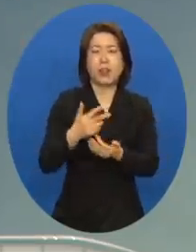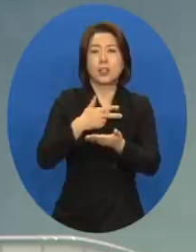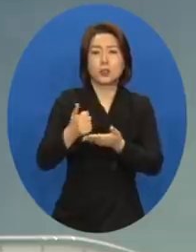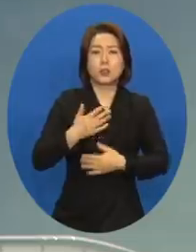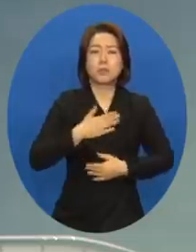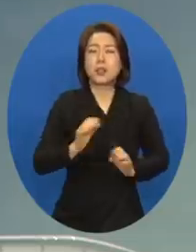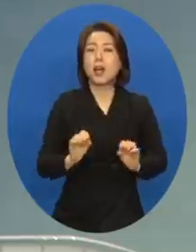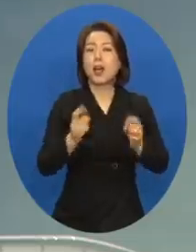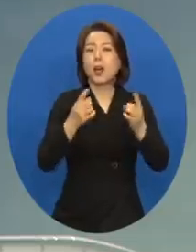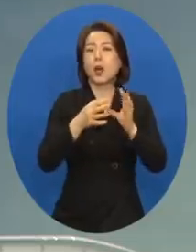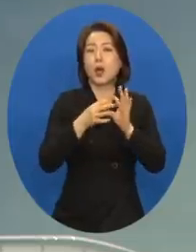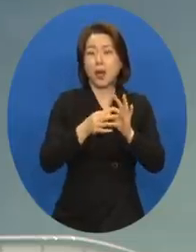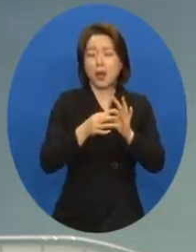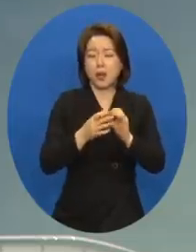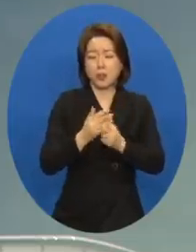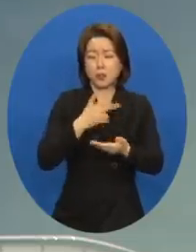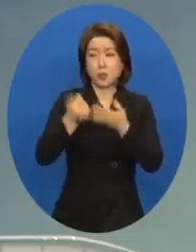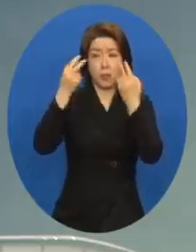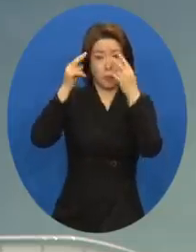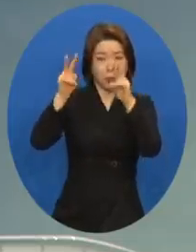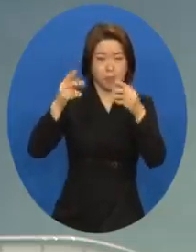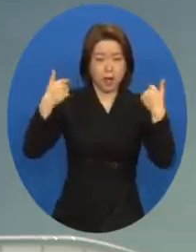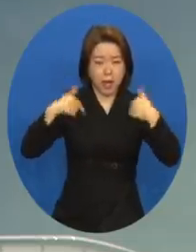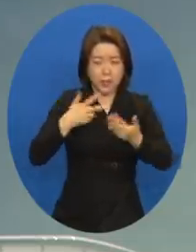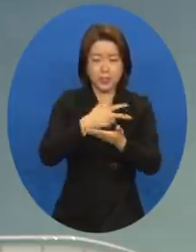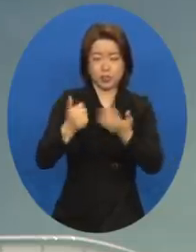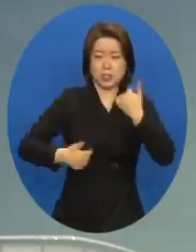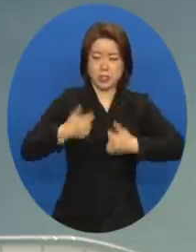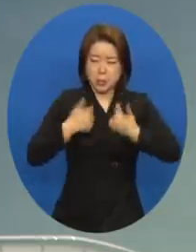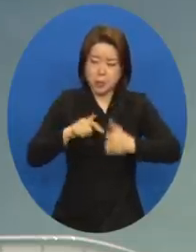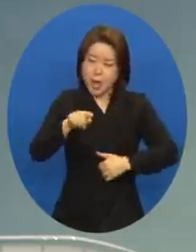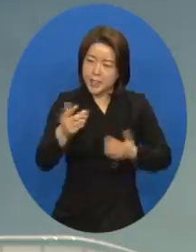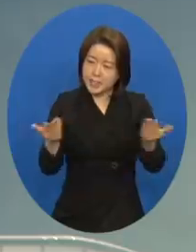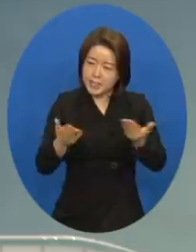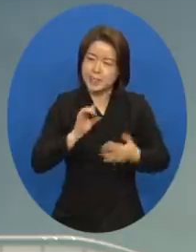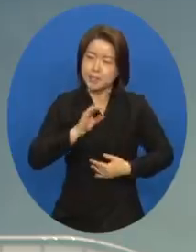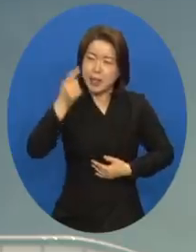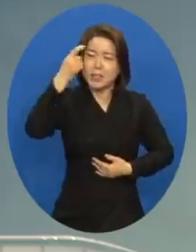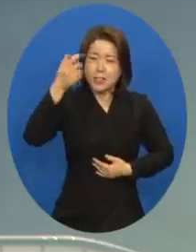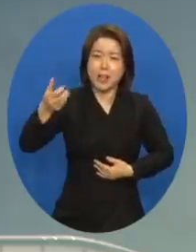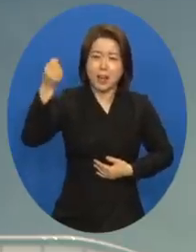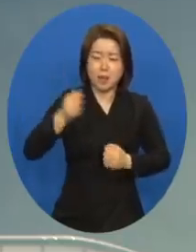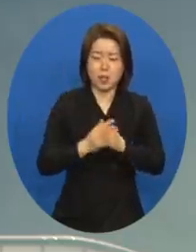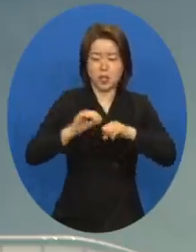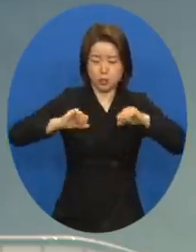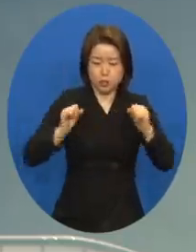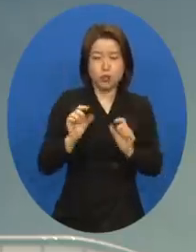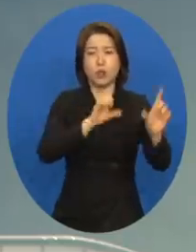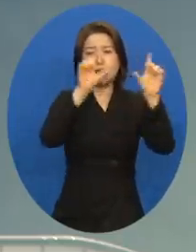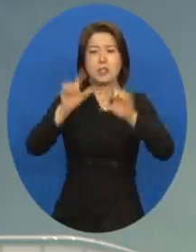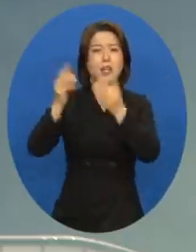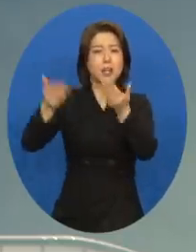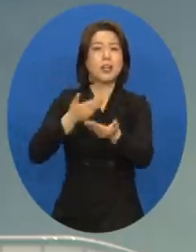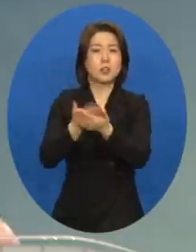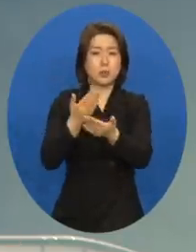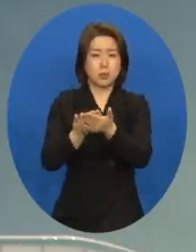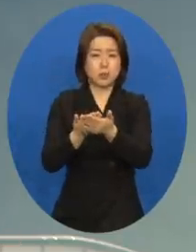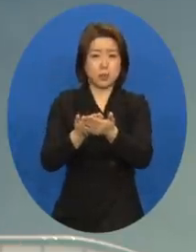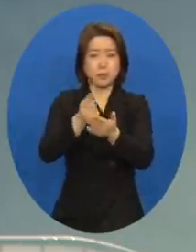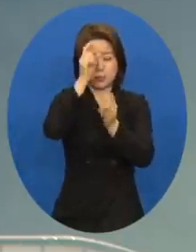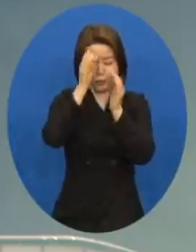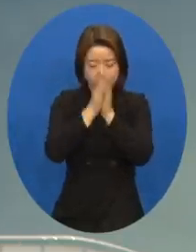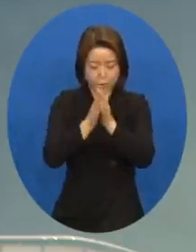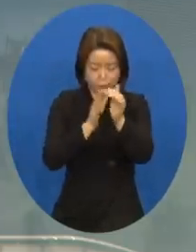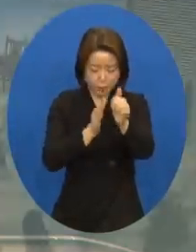나로 하여금 주를 바라보며 항상 주님 기뻐하실 일만 생각하며 순종의 삶을 살게 하소서